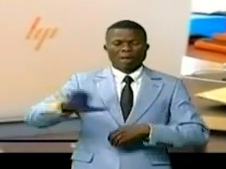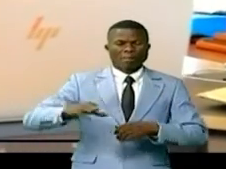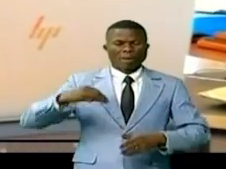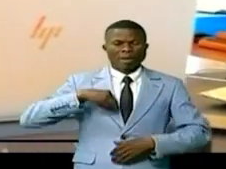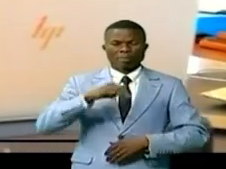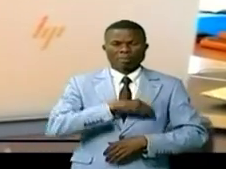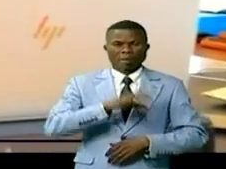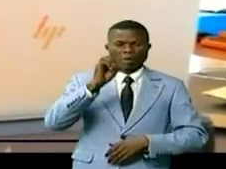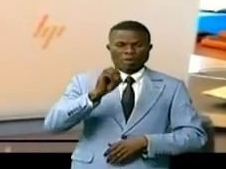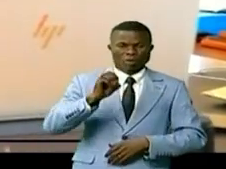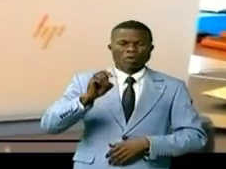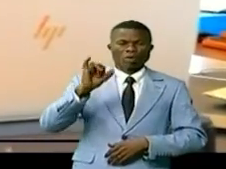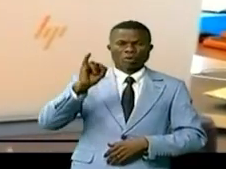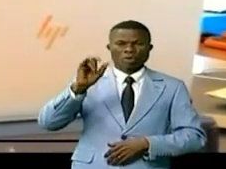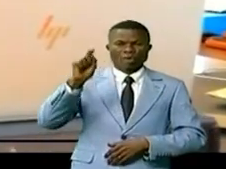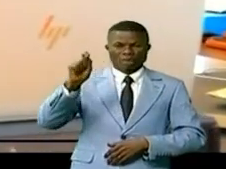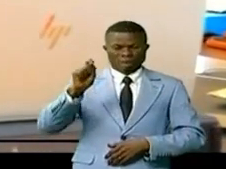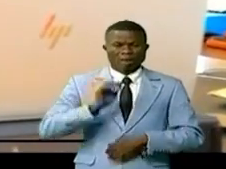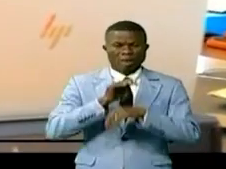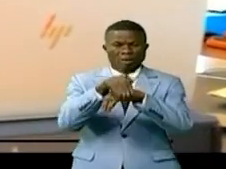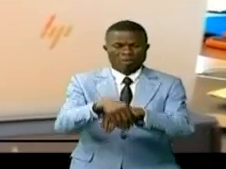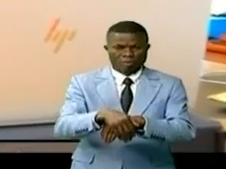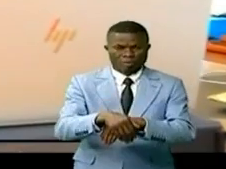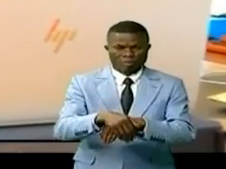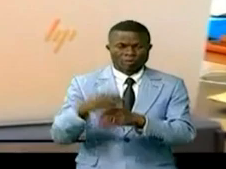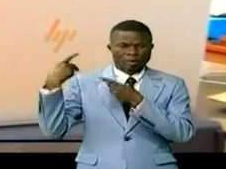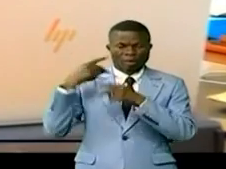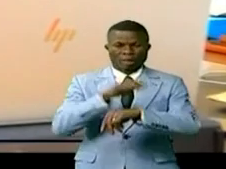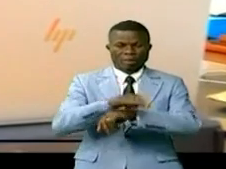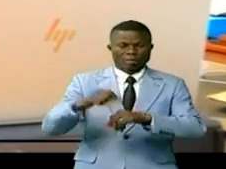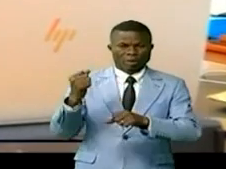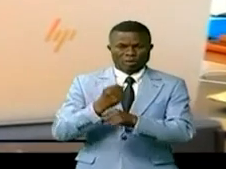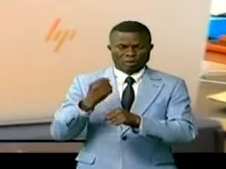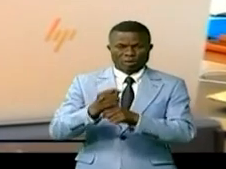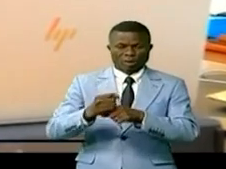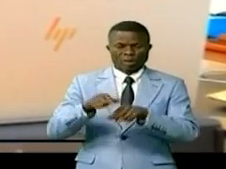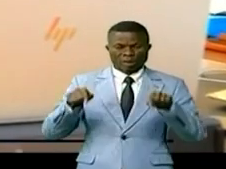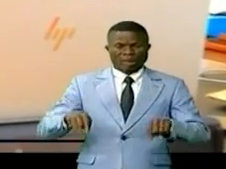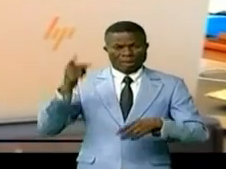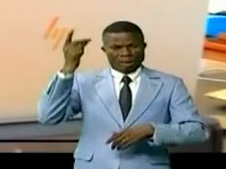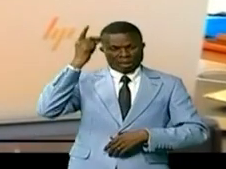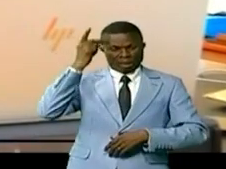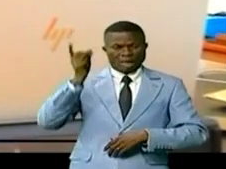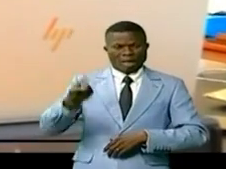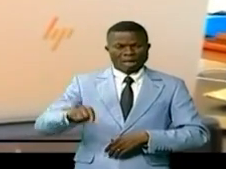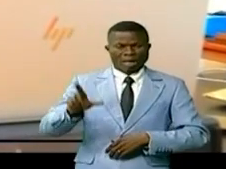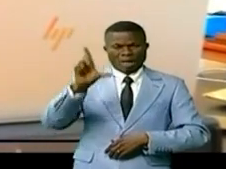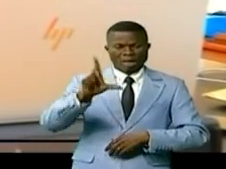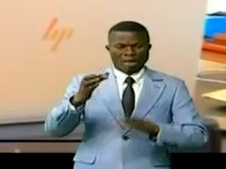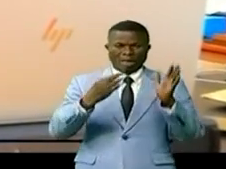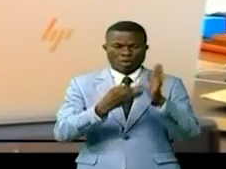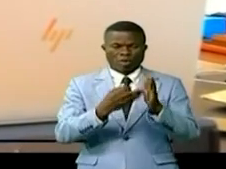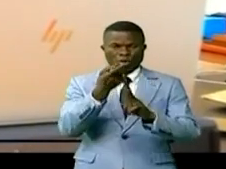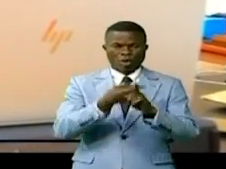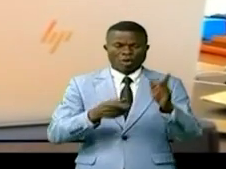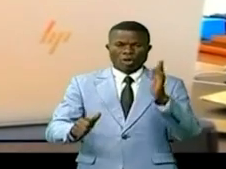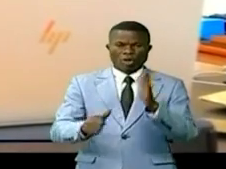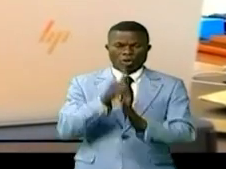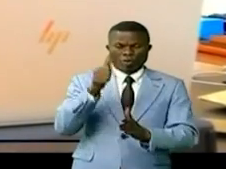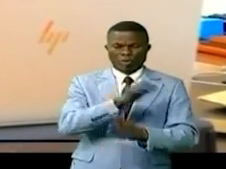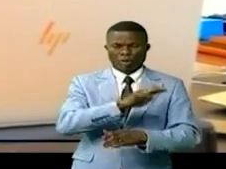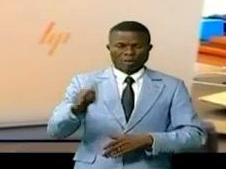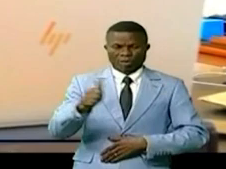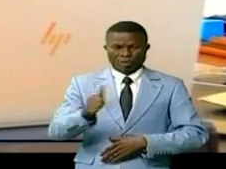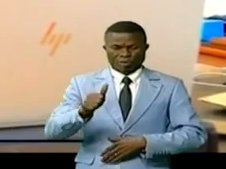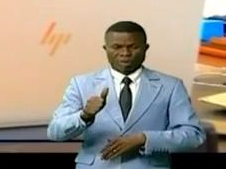à l'occasion de sa participation depuis son bureau de travail à Kinshasa-Gombe, lundi 8 novembre 2021, en direct